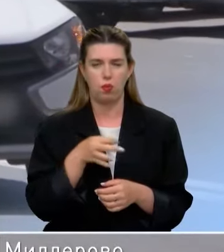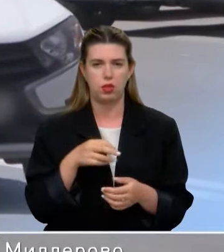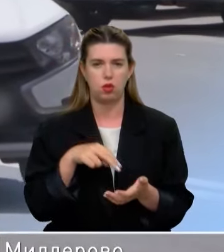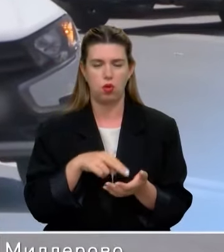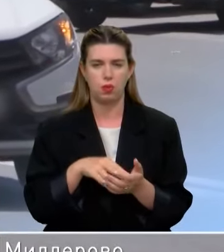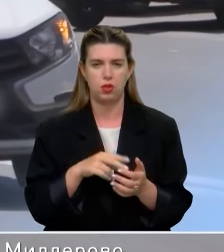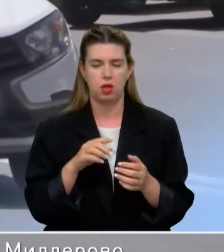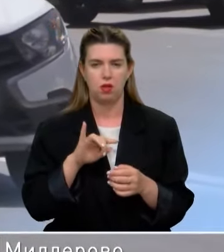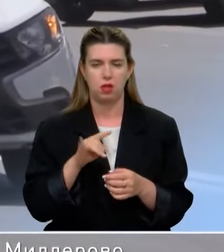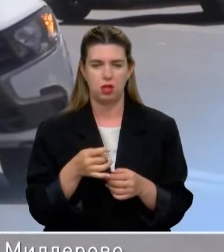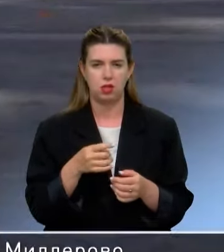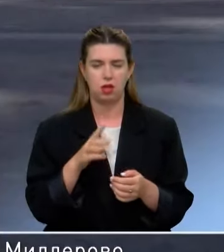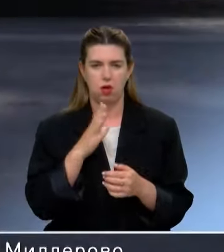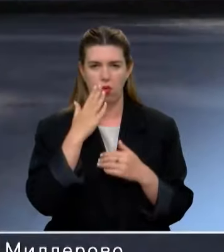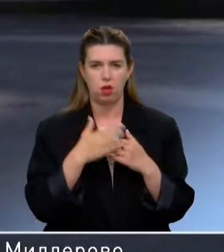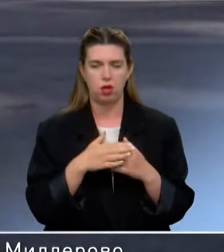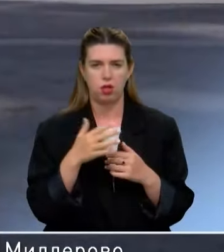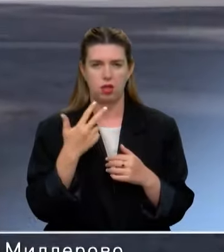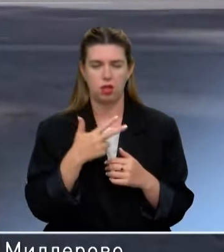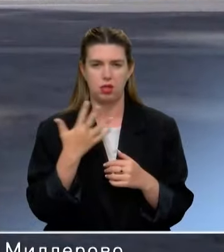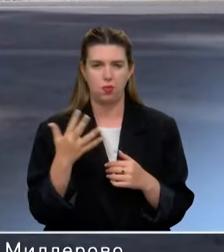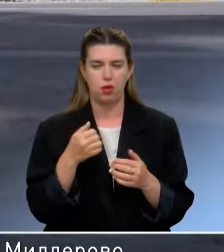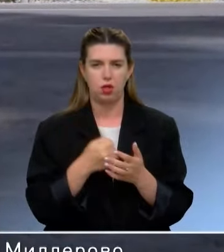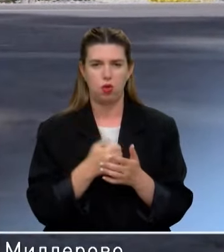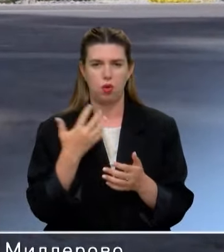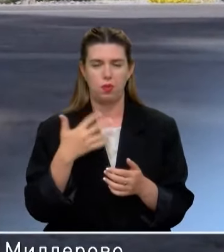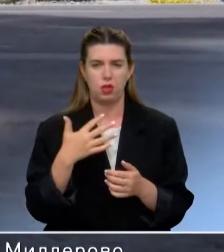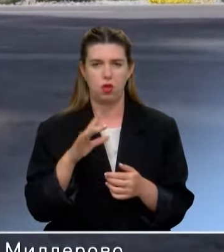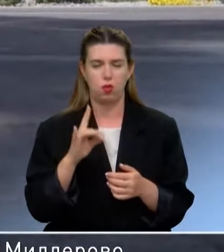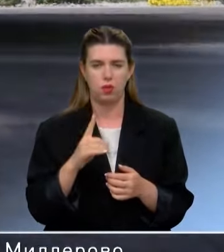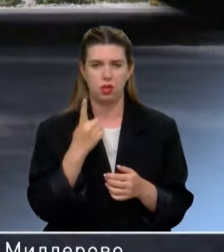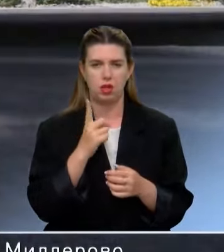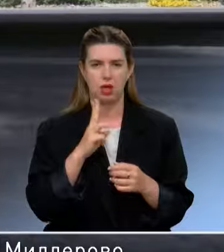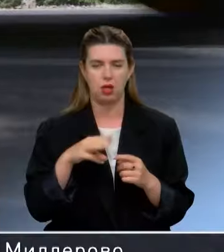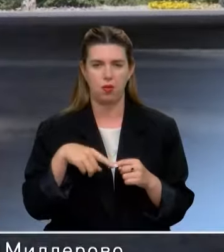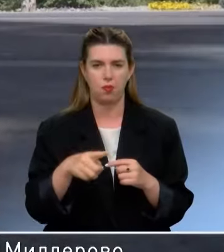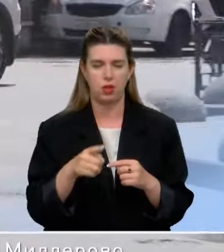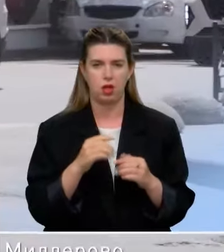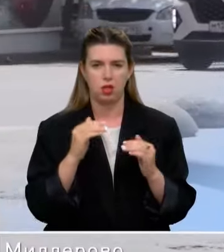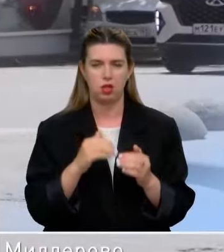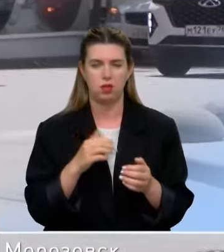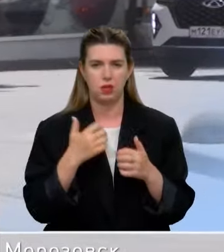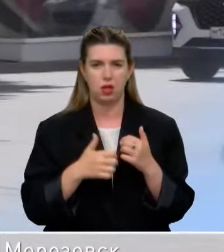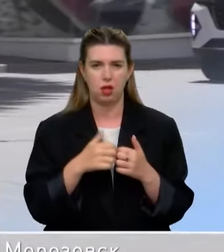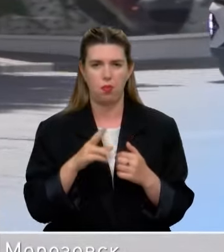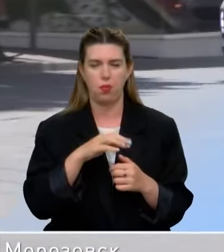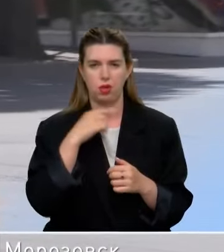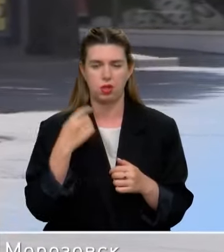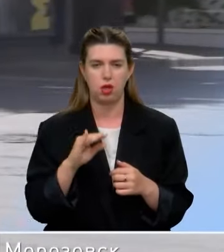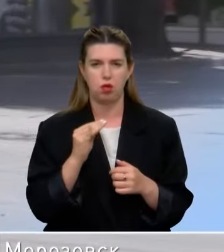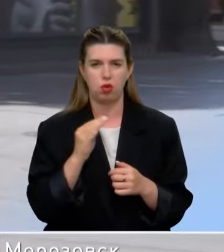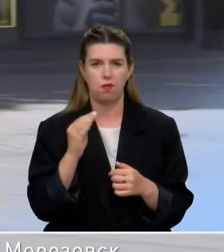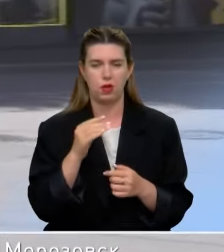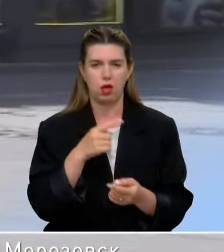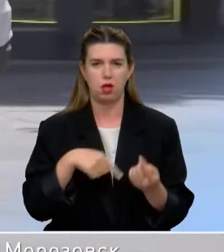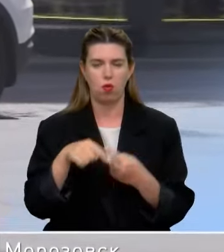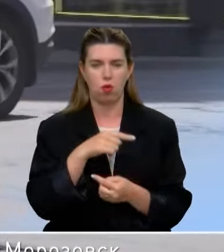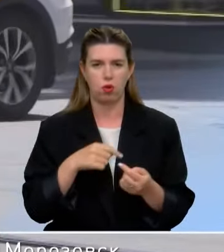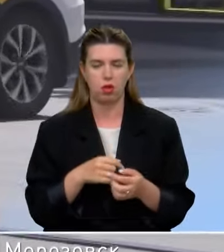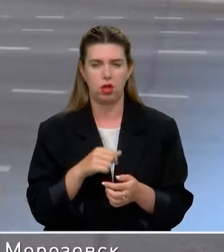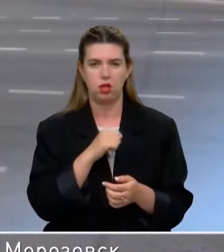стоимость проездов в такси составила от 35 до 50 руб за километр Это ниже чем в среднем по Росси и Южному Федеральному